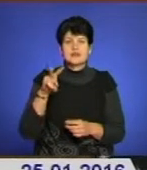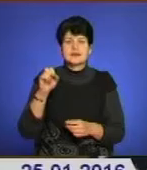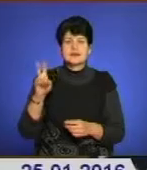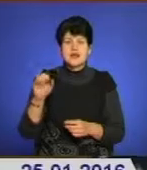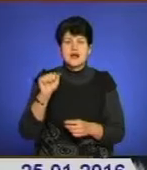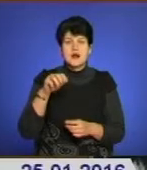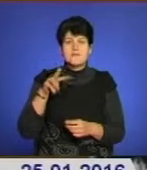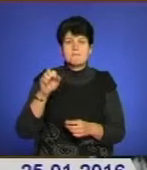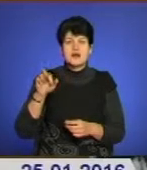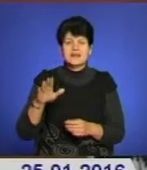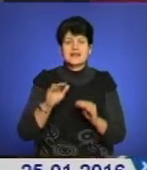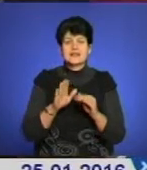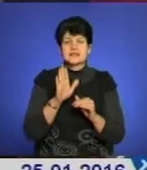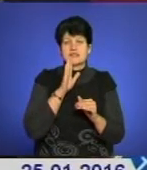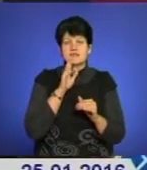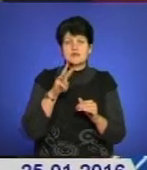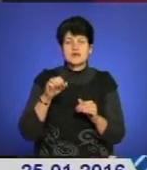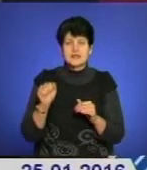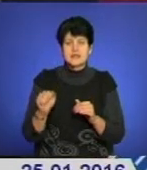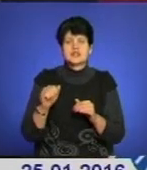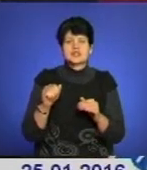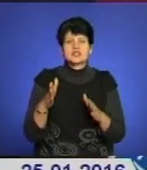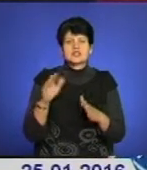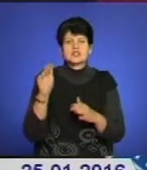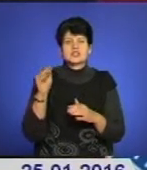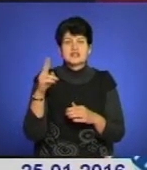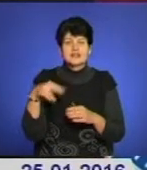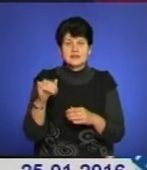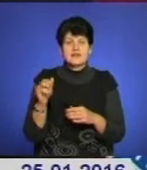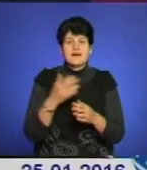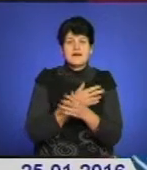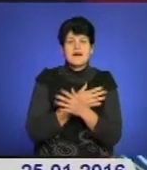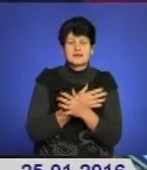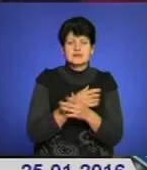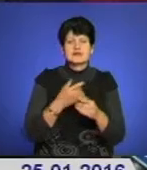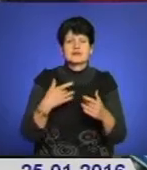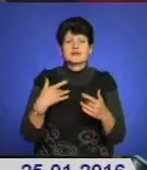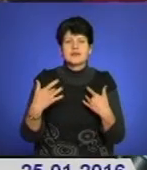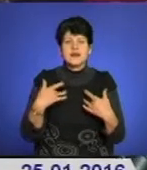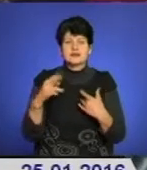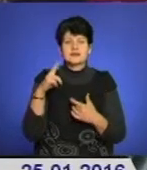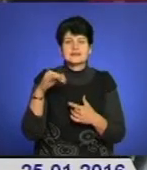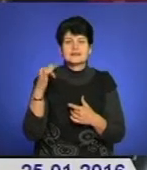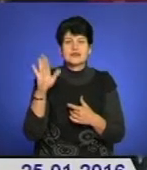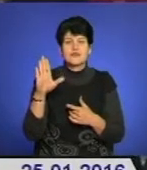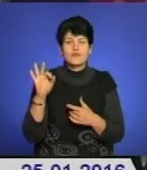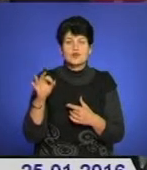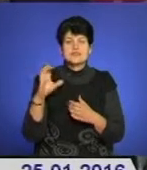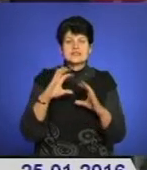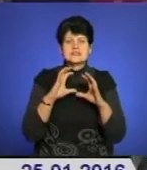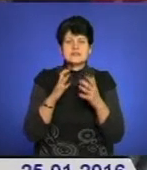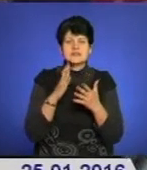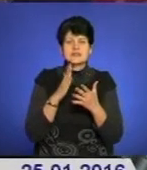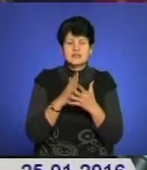У головних ролях – Діви Марії, Жида та Ангела. Театр «Дивосвіт» багато років діє при церкві у Успіння Пресвятої